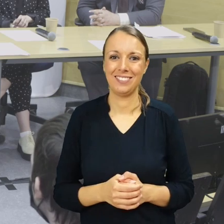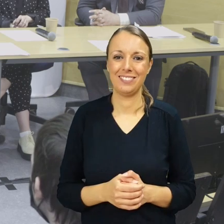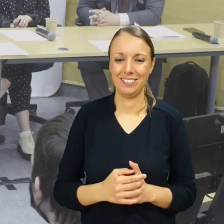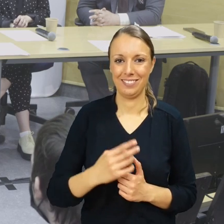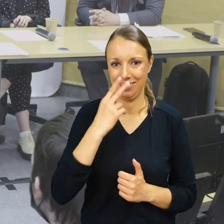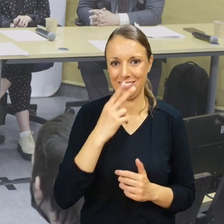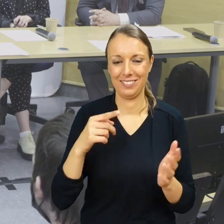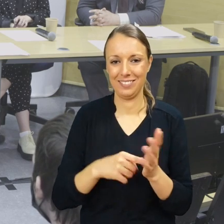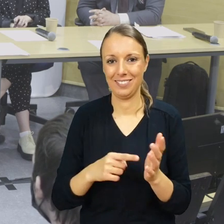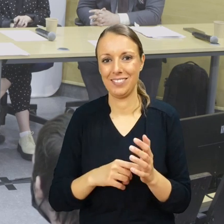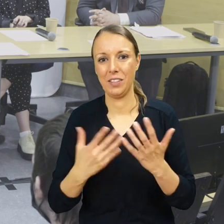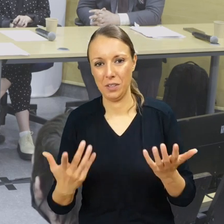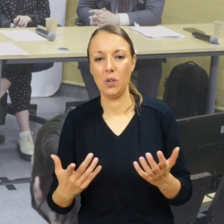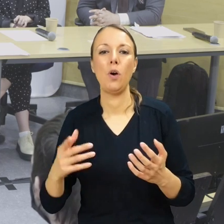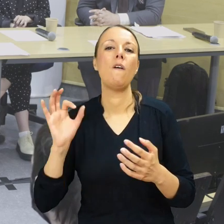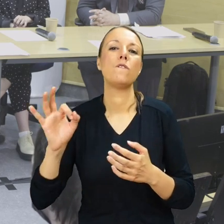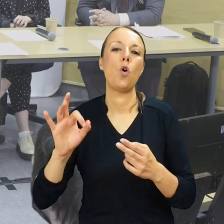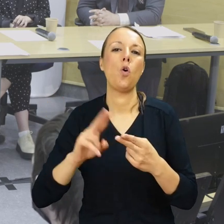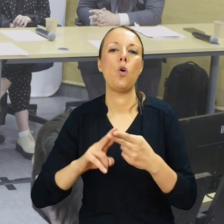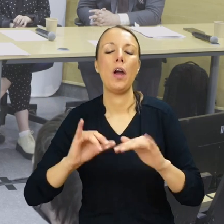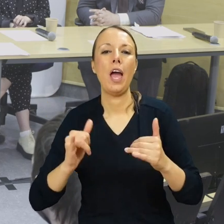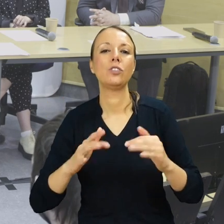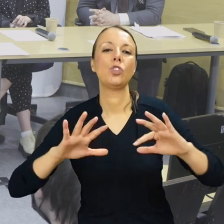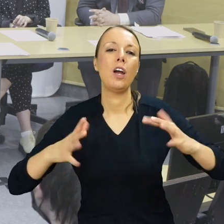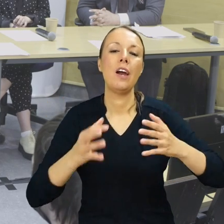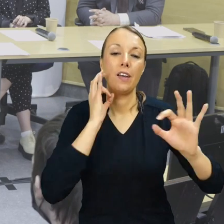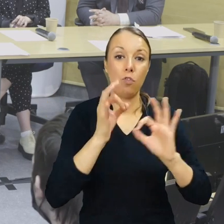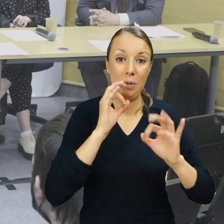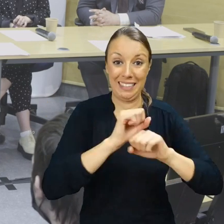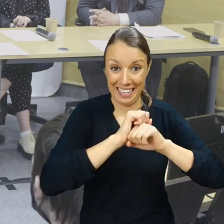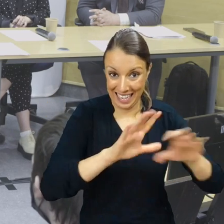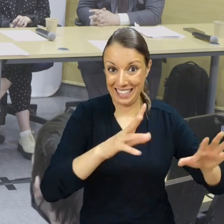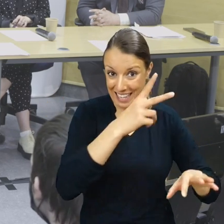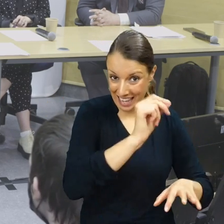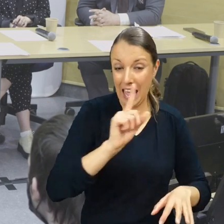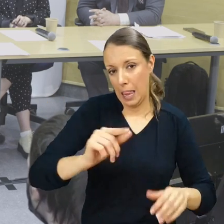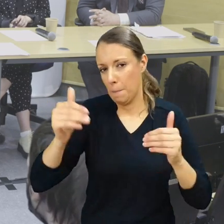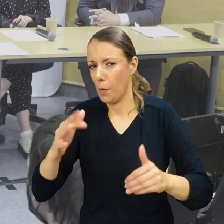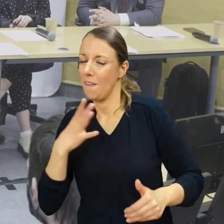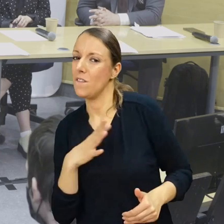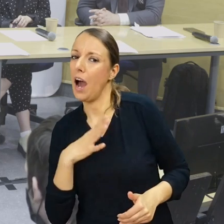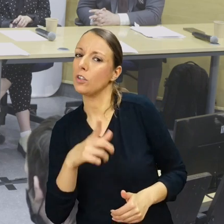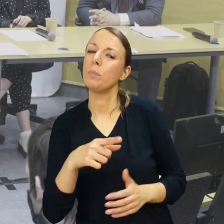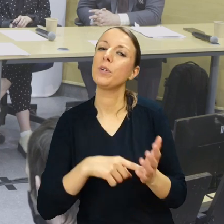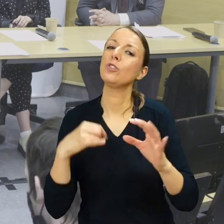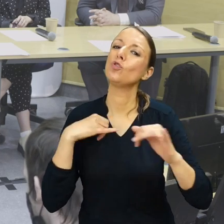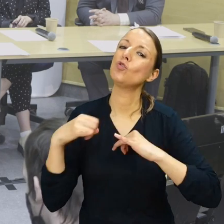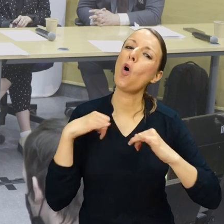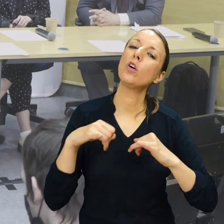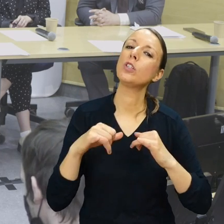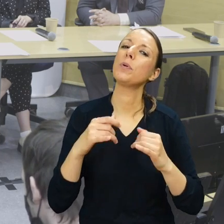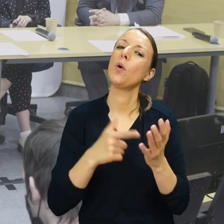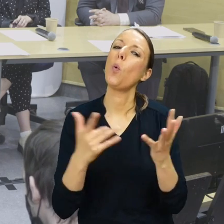informacji publicznych, czyli coś, co nie jest informacją niejawną, ale może lepiej, żeby rząd federalny tak łatwo nie pokazywał.